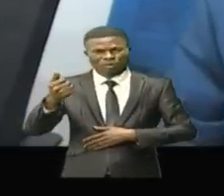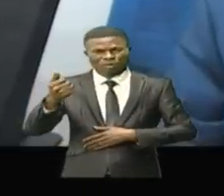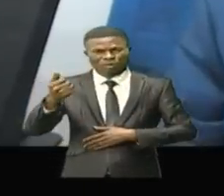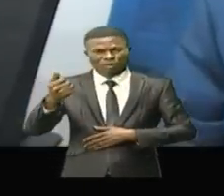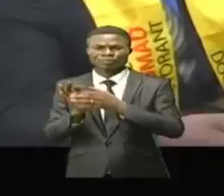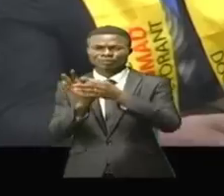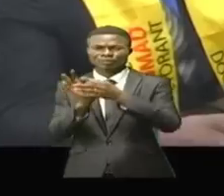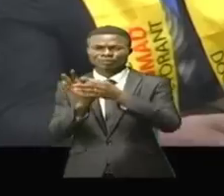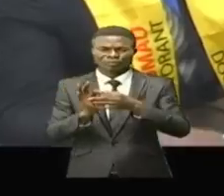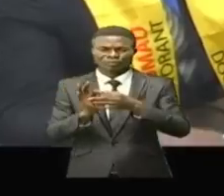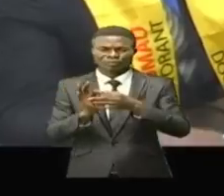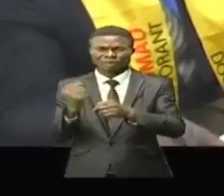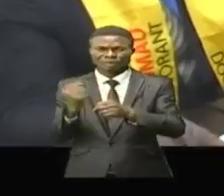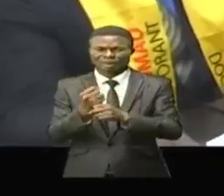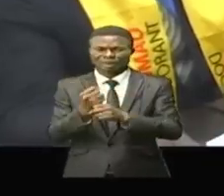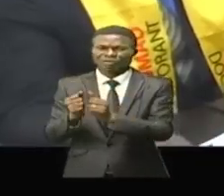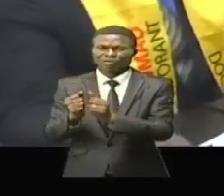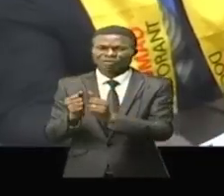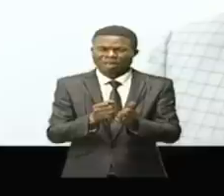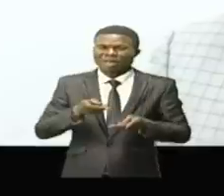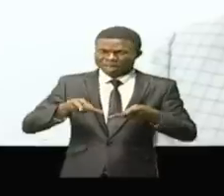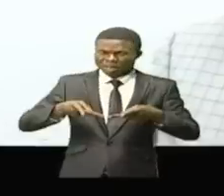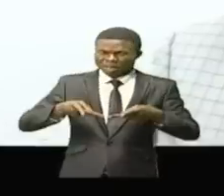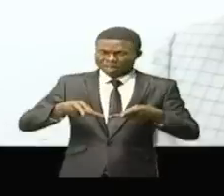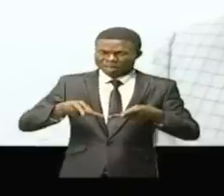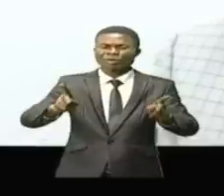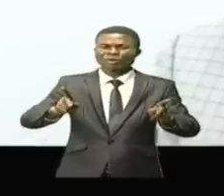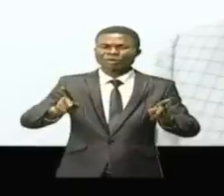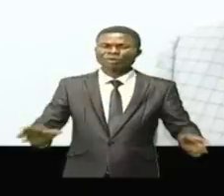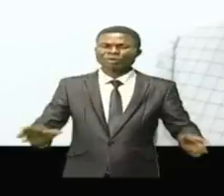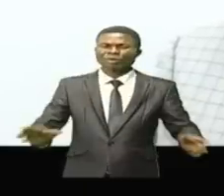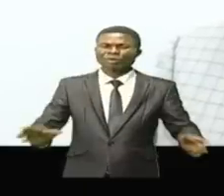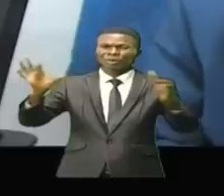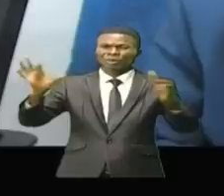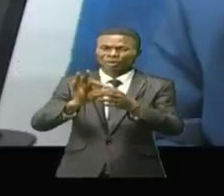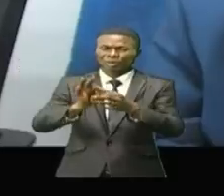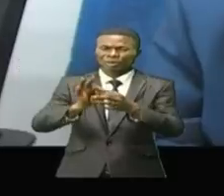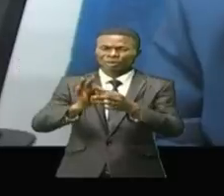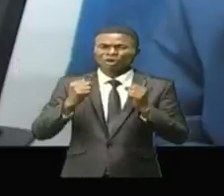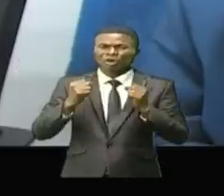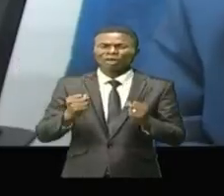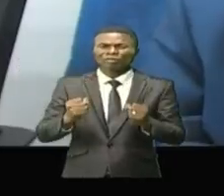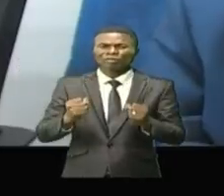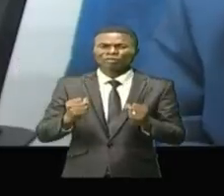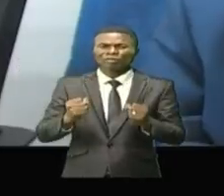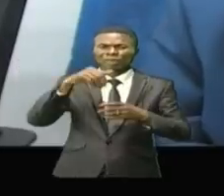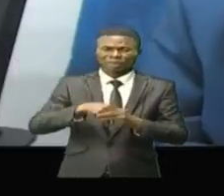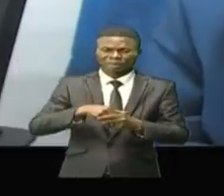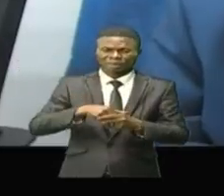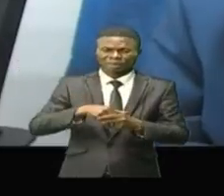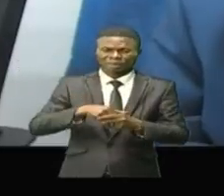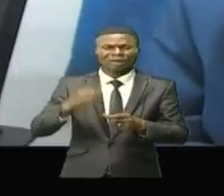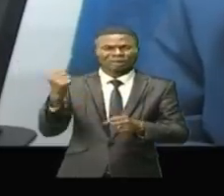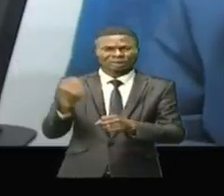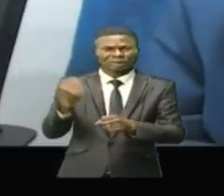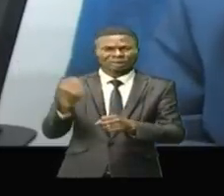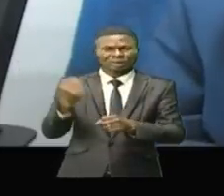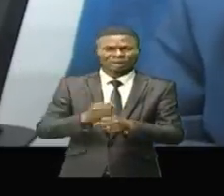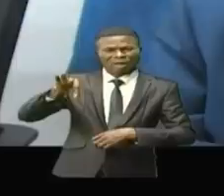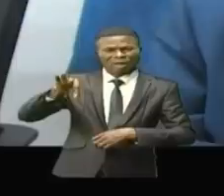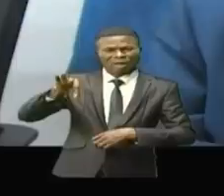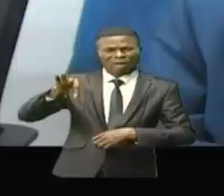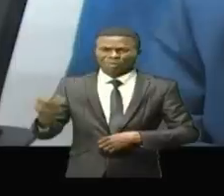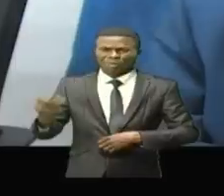collaboration permettant de fédérer leurs forces à travers l'offre des services d'intérêt